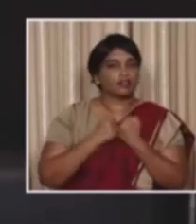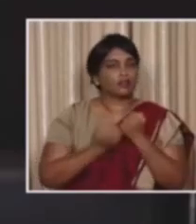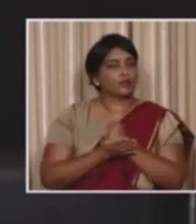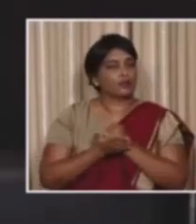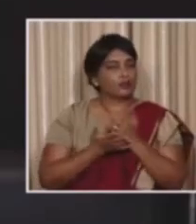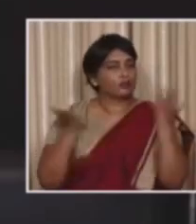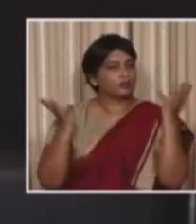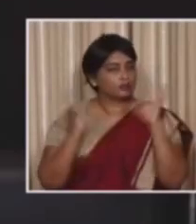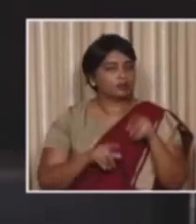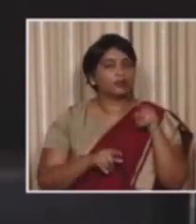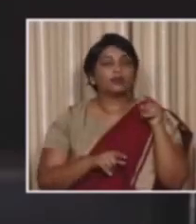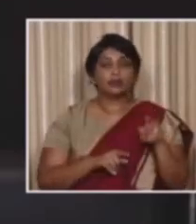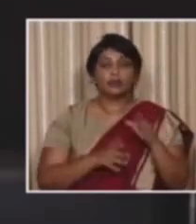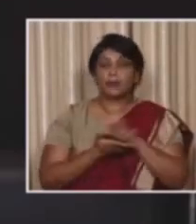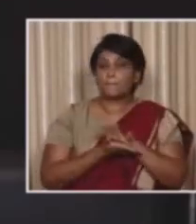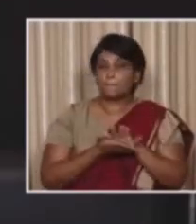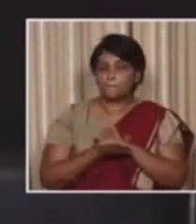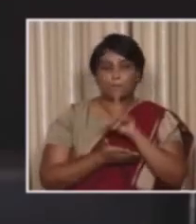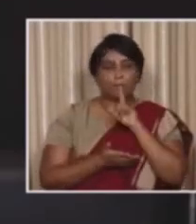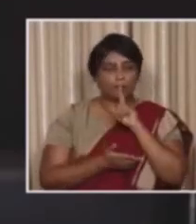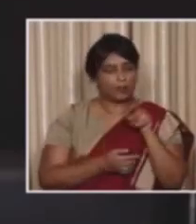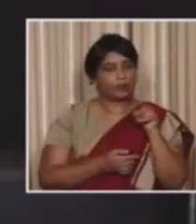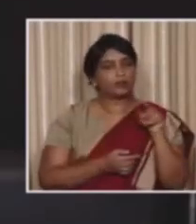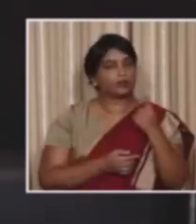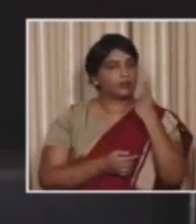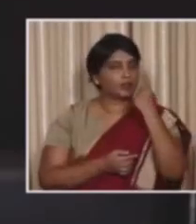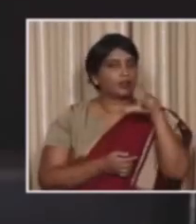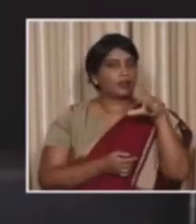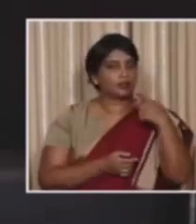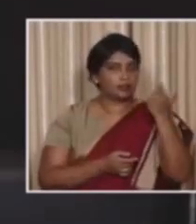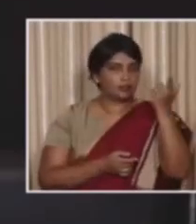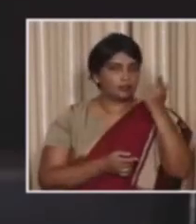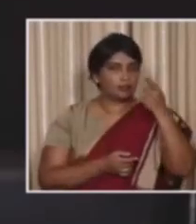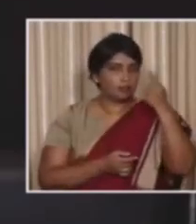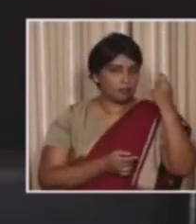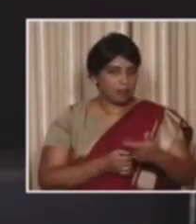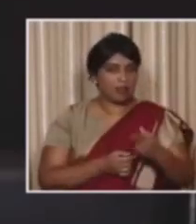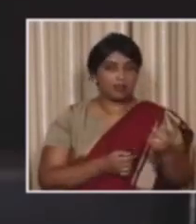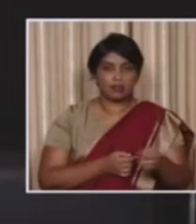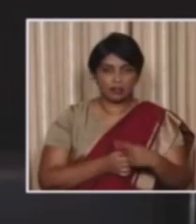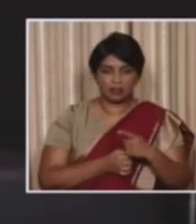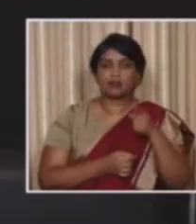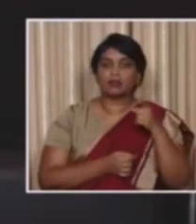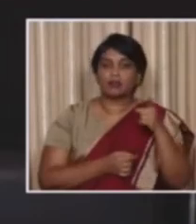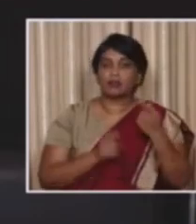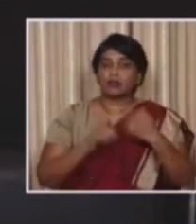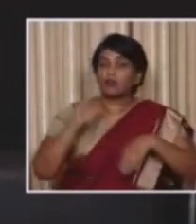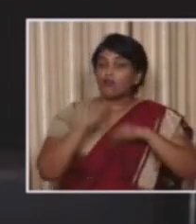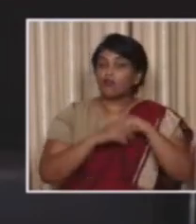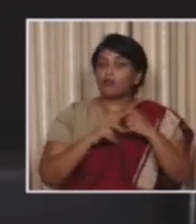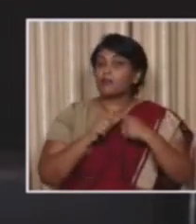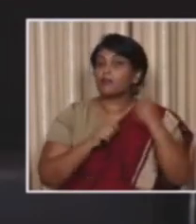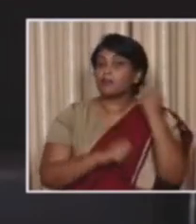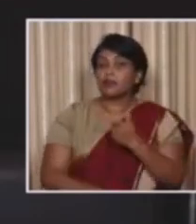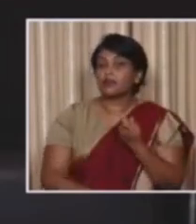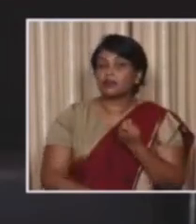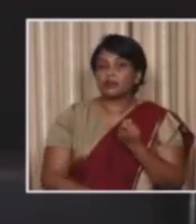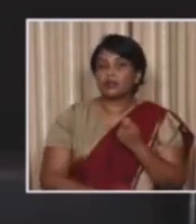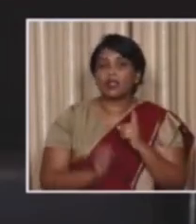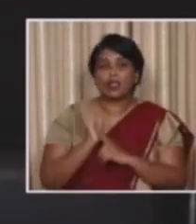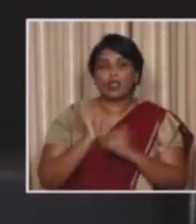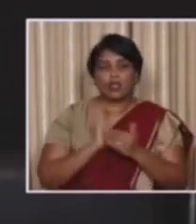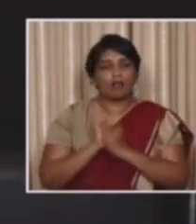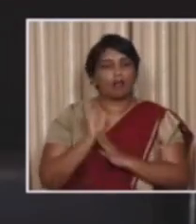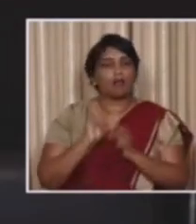மேற்கொள்ள அரசு தலைவர் ஒருவர் நேரடியாக தலையீடு செய்த முதல் சந்தர்ப்பமாக இது உள்ளது. நேற்றைய தினம் முக்கிய பேச்சுவார்த்தை ஒன்று கம்பெனிகளுடன் நடைபெற்றது.